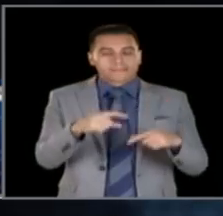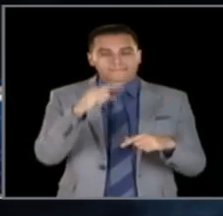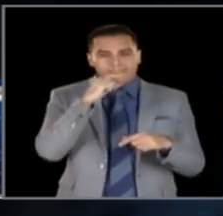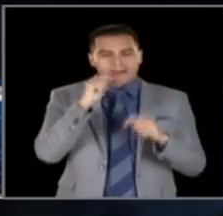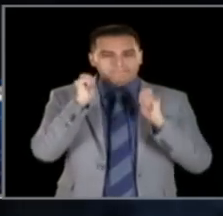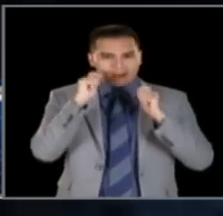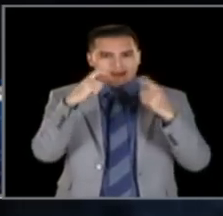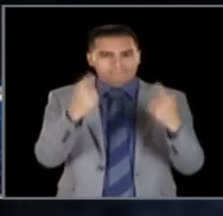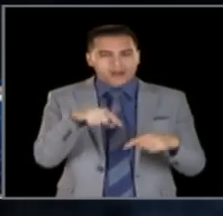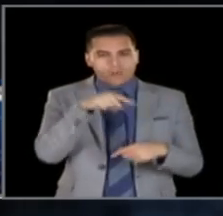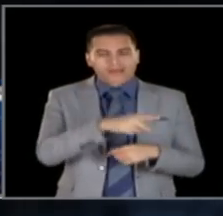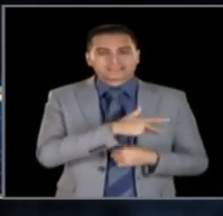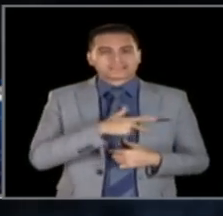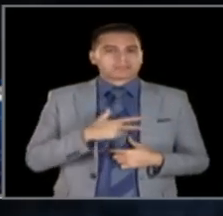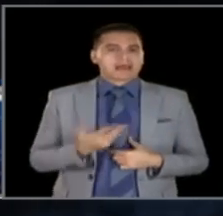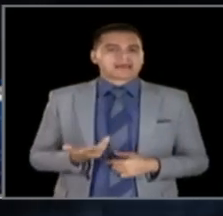فنانة مغربية